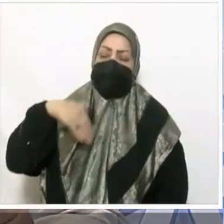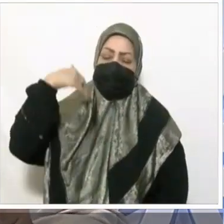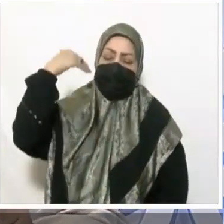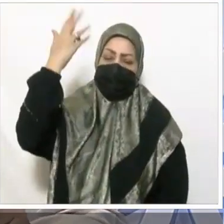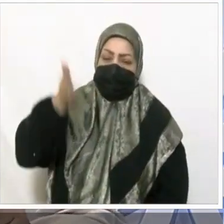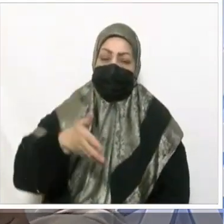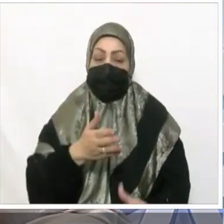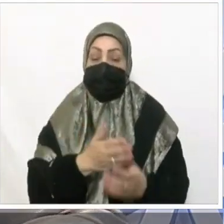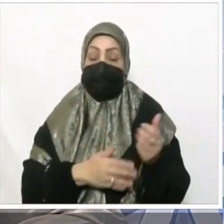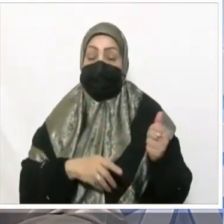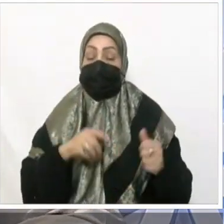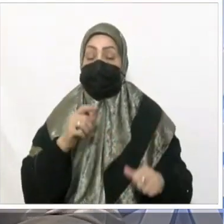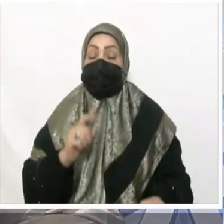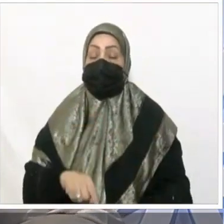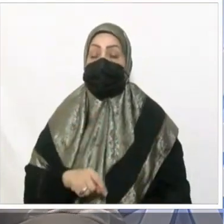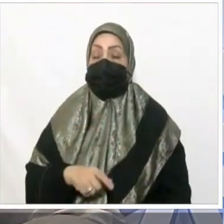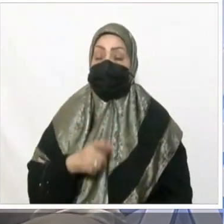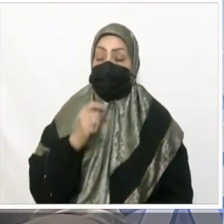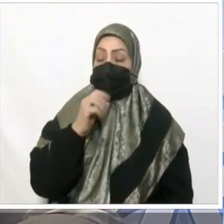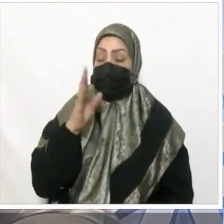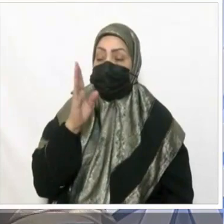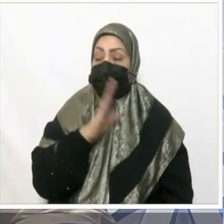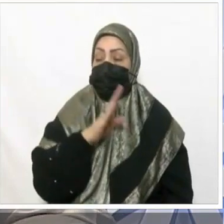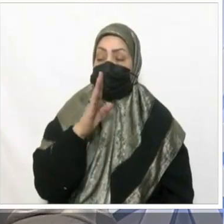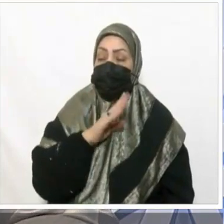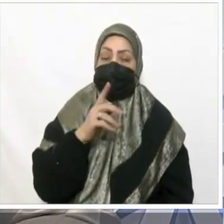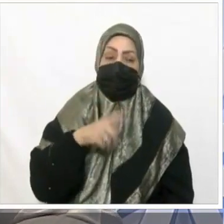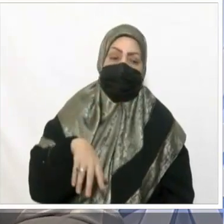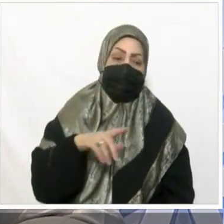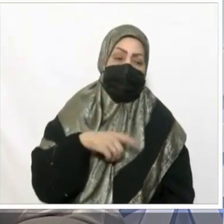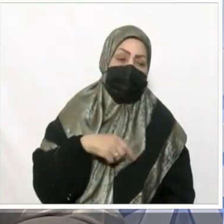يتكففون الناس. فهذه المرأة لو كان هي لتسألني،